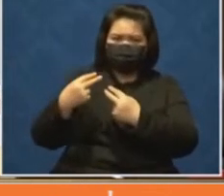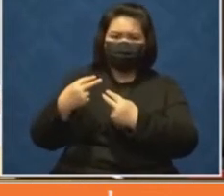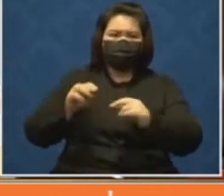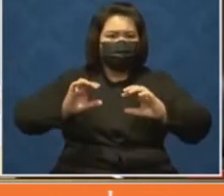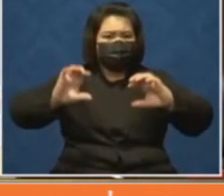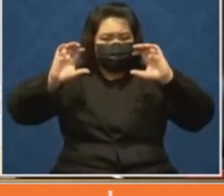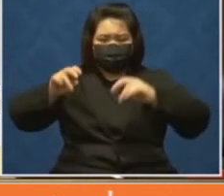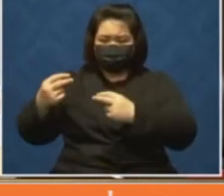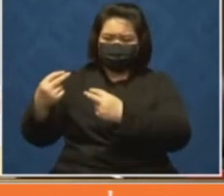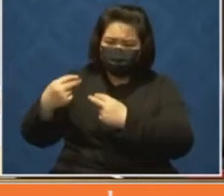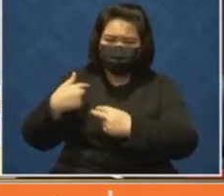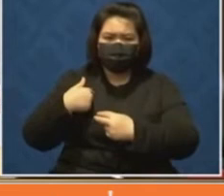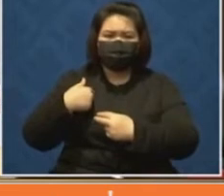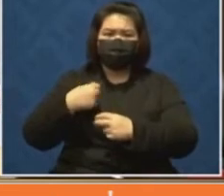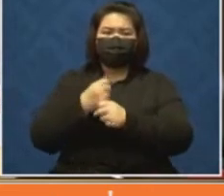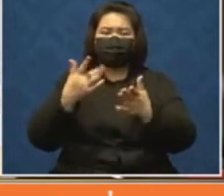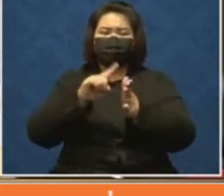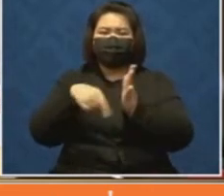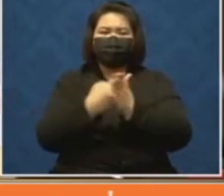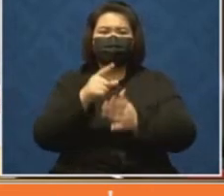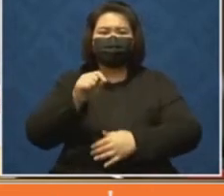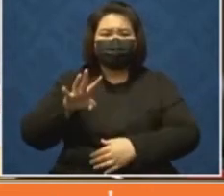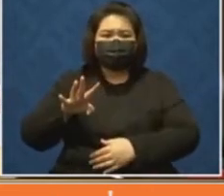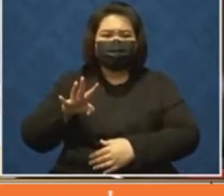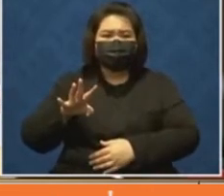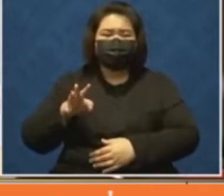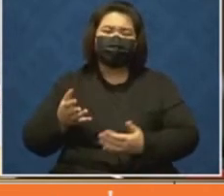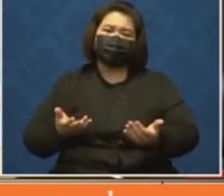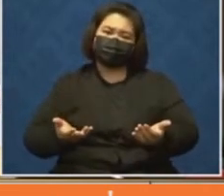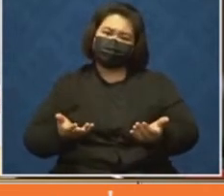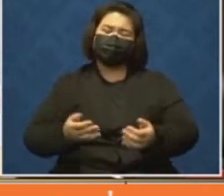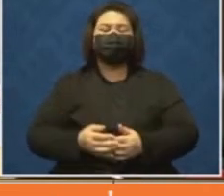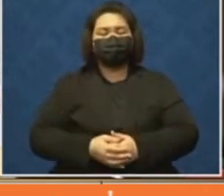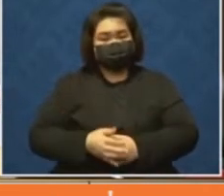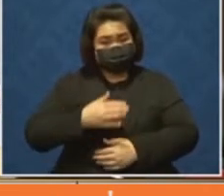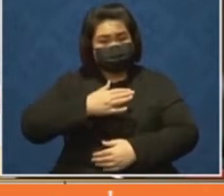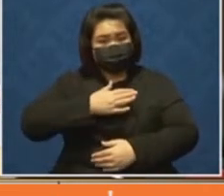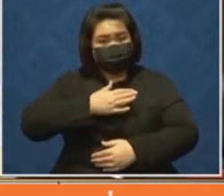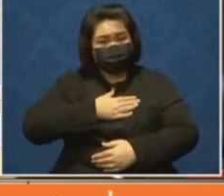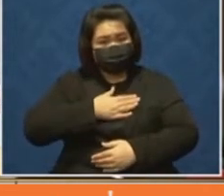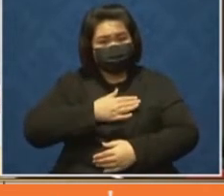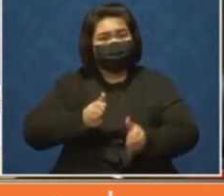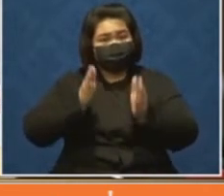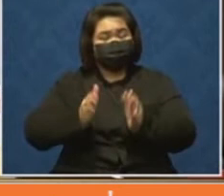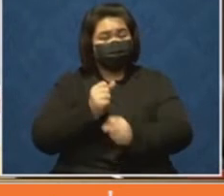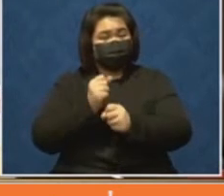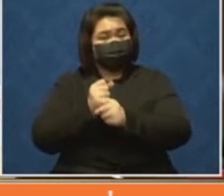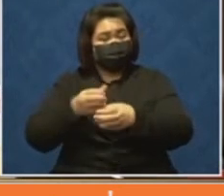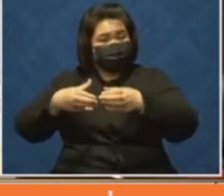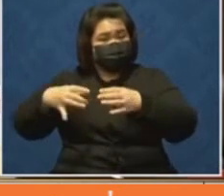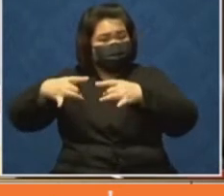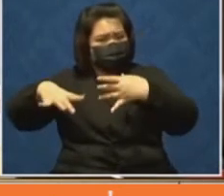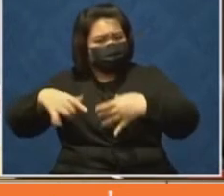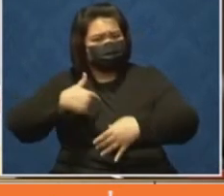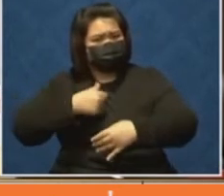กับผู้ทมาให้ข่วไดอย่ไรถาก็ถุดสอดแนงตลดเวลานักวิชาการจะมีเสรีภาพทวชาการได้อย่างไรครับ